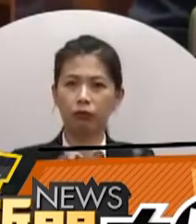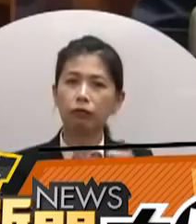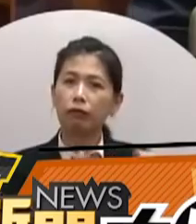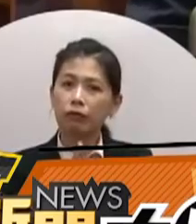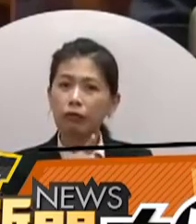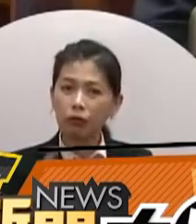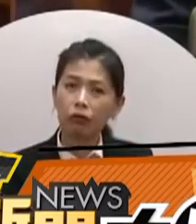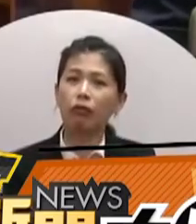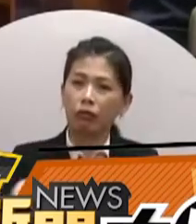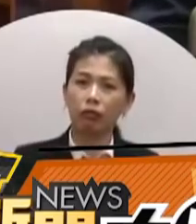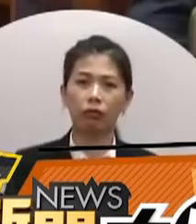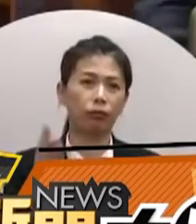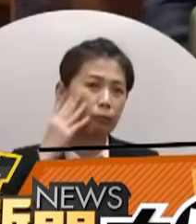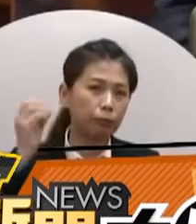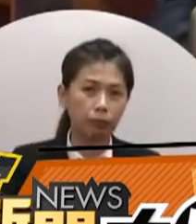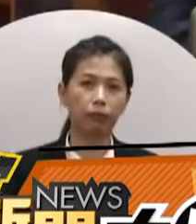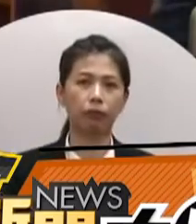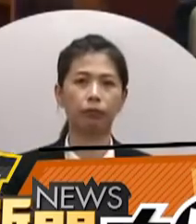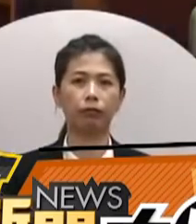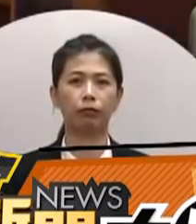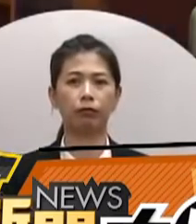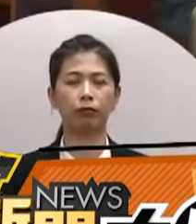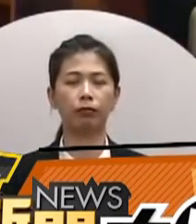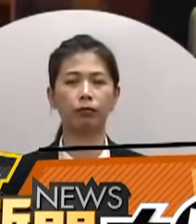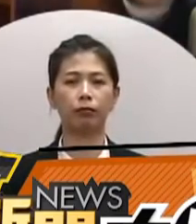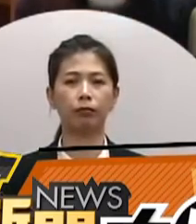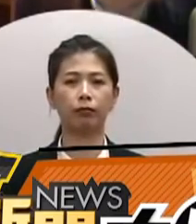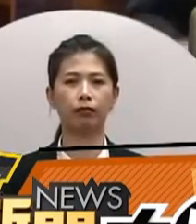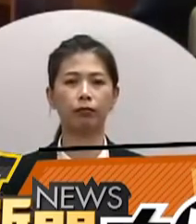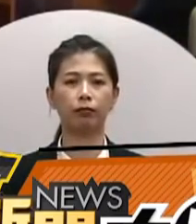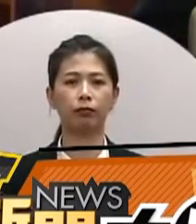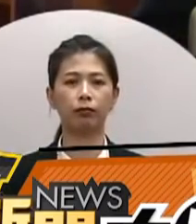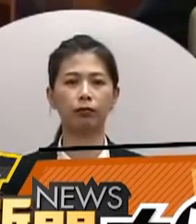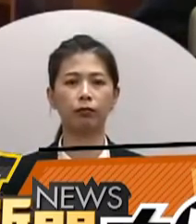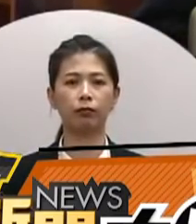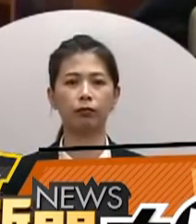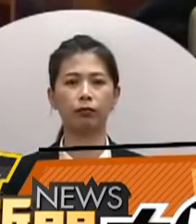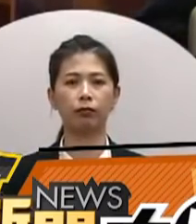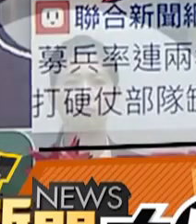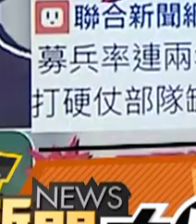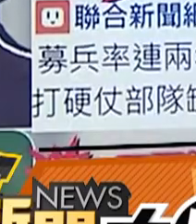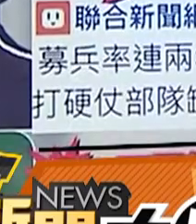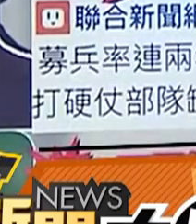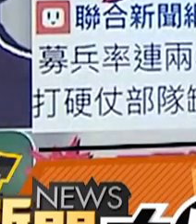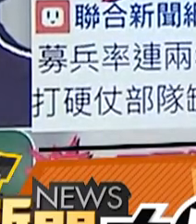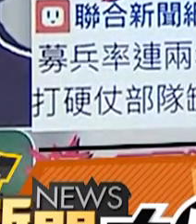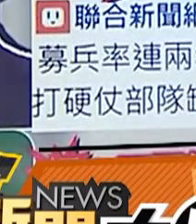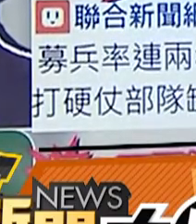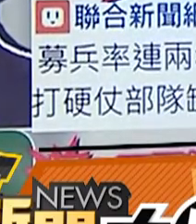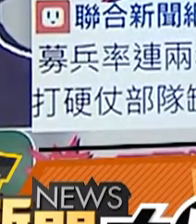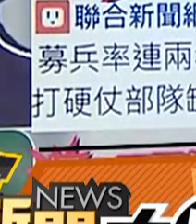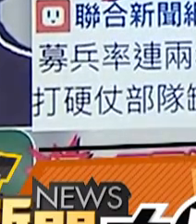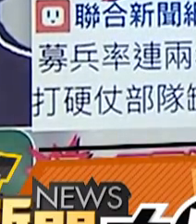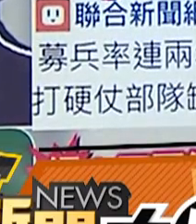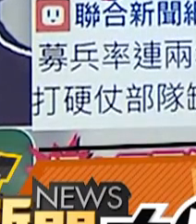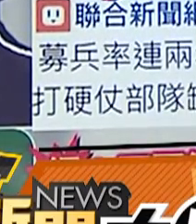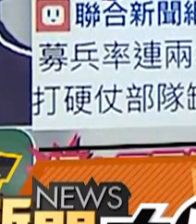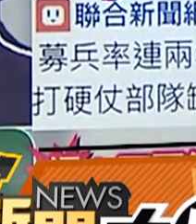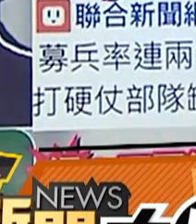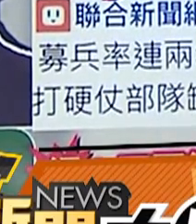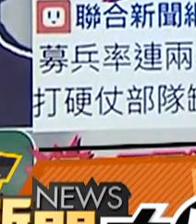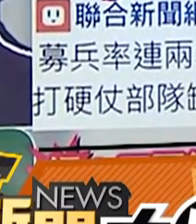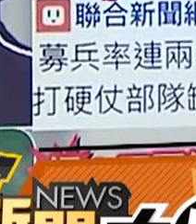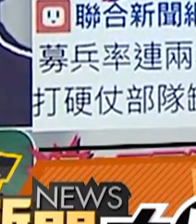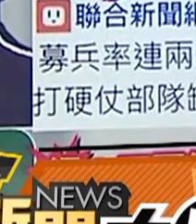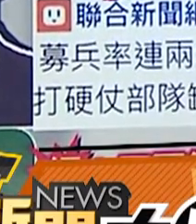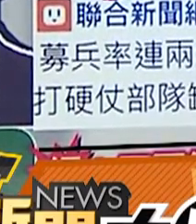眼像你这样， 讲不出来，你讲不出来，恼羞成怒。 清楚。 到底是谁可耻啊？不过要先这个